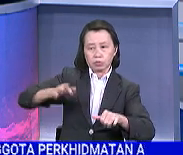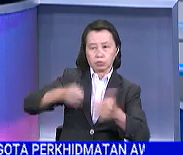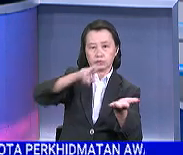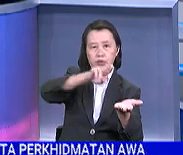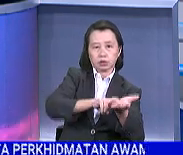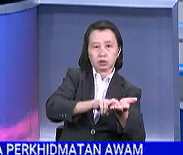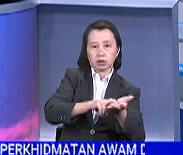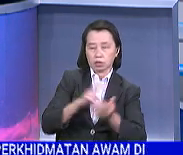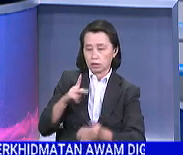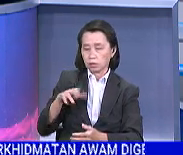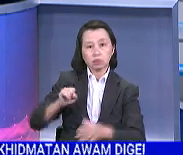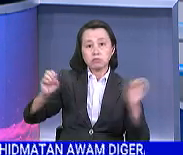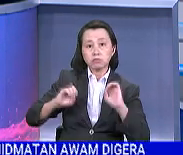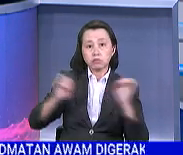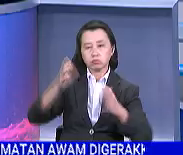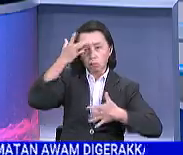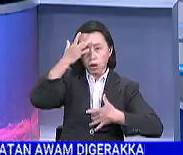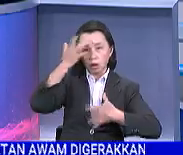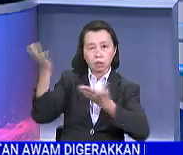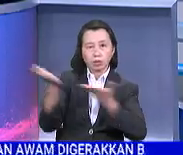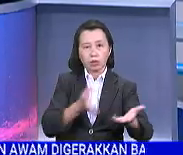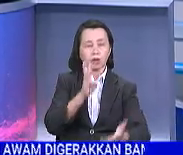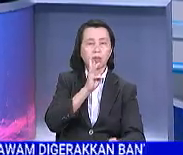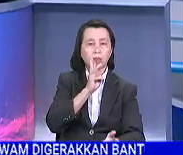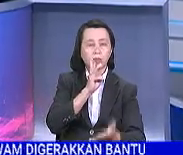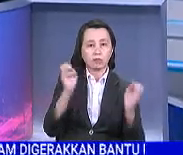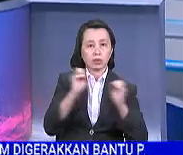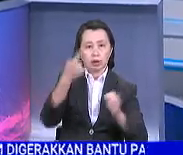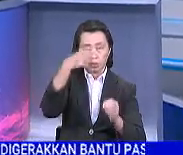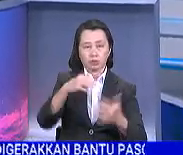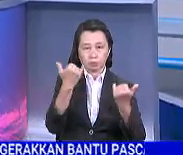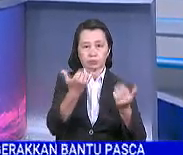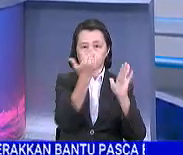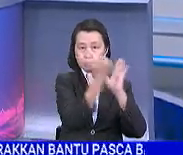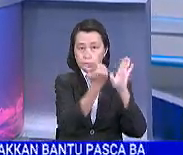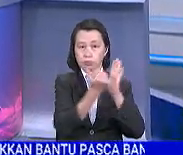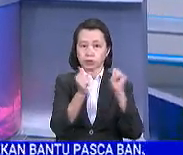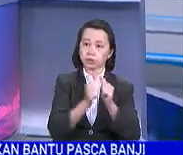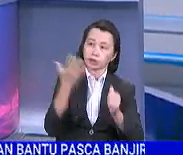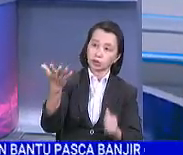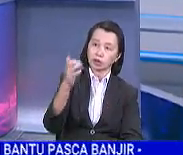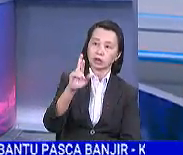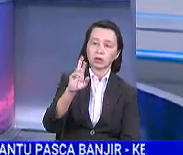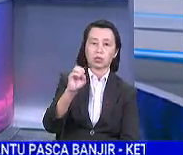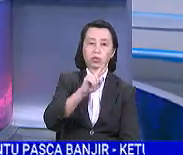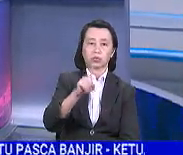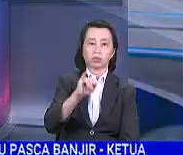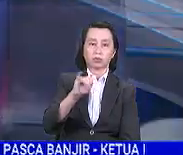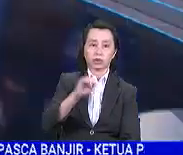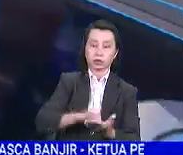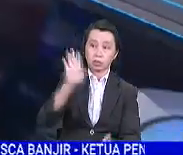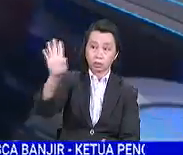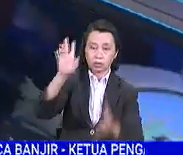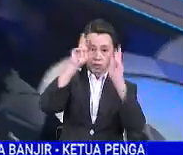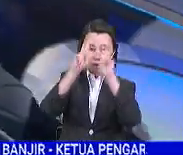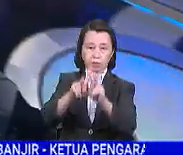merekodkan sebarang kes melibatkan penyakit bawaan air. Untuk perinciannya, kita langsung bersama Rozi Hanis Abdul Rahman di Kuantan.